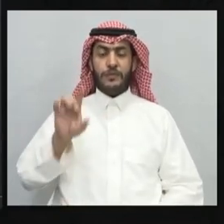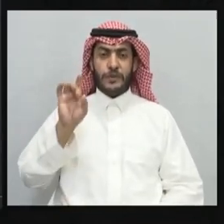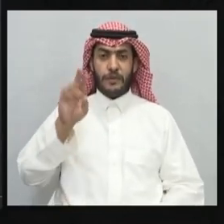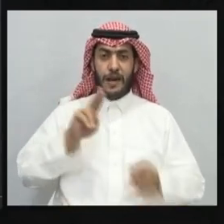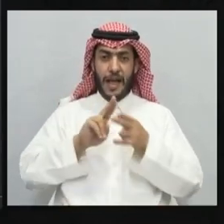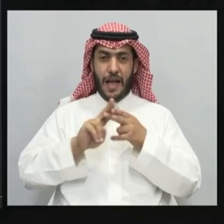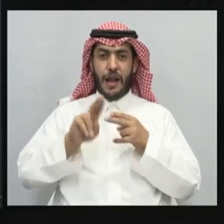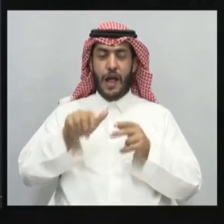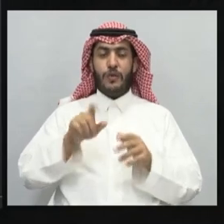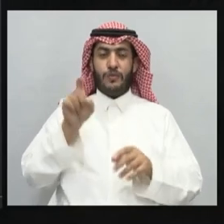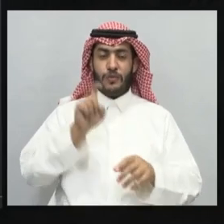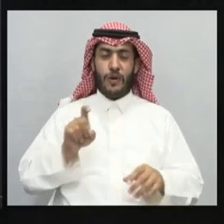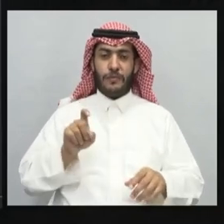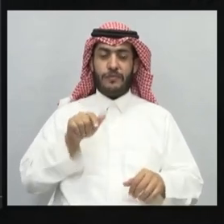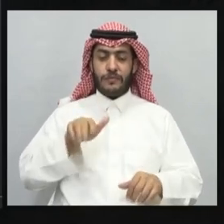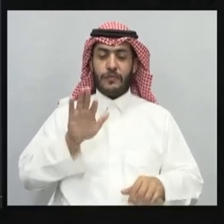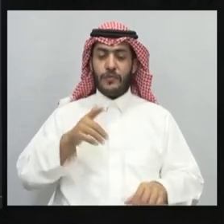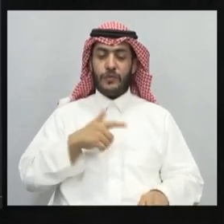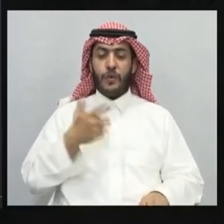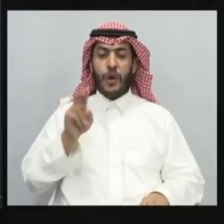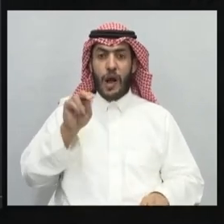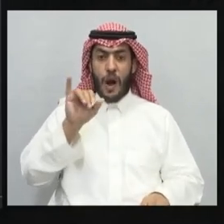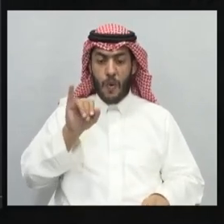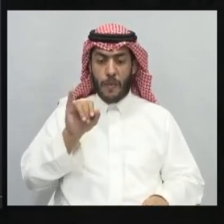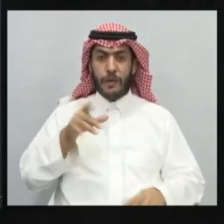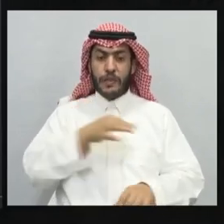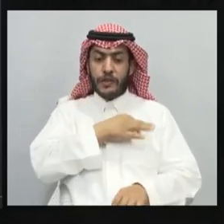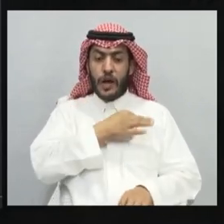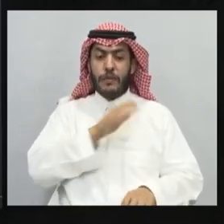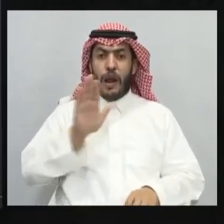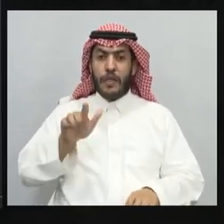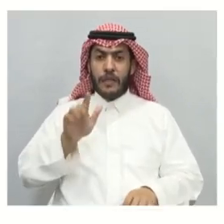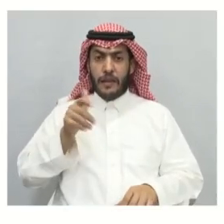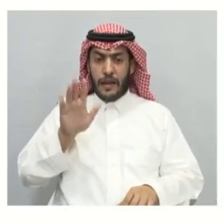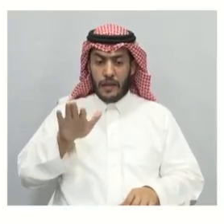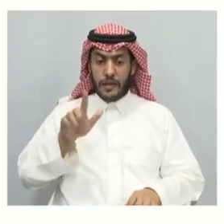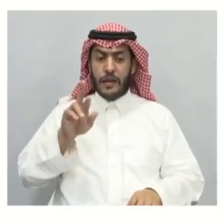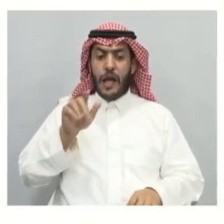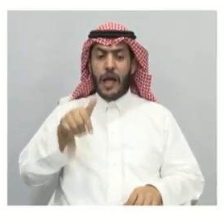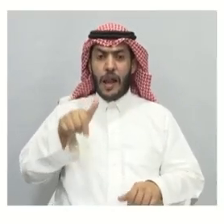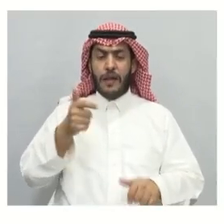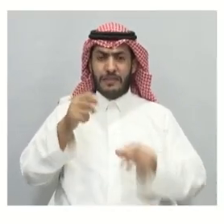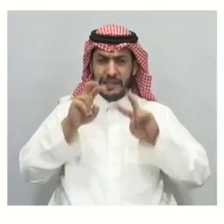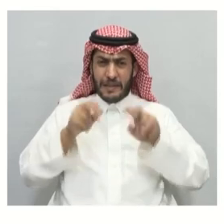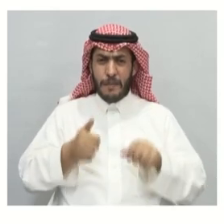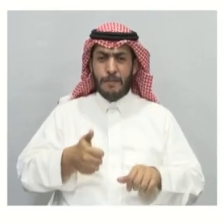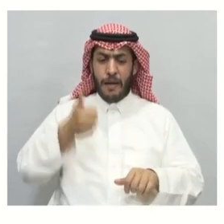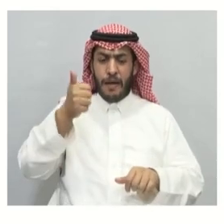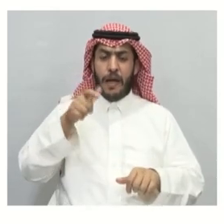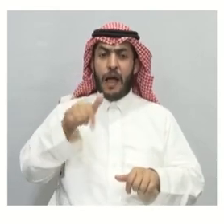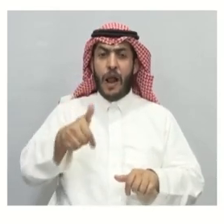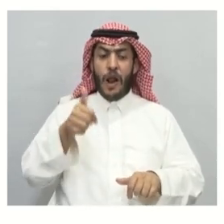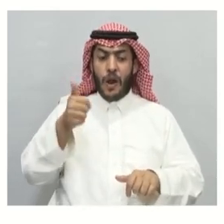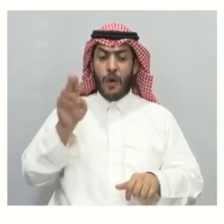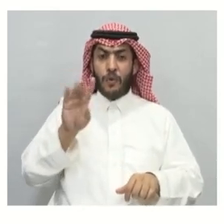نحل هذا السؤال اللي هو قوم التجارب التي ادت الى ايش الى استنتاج ان